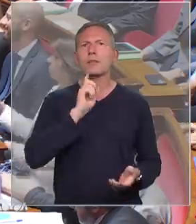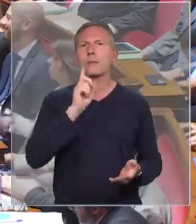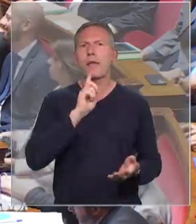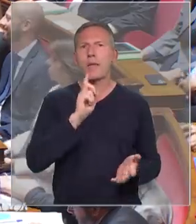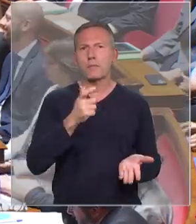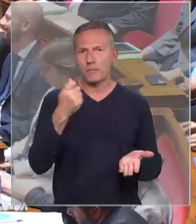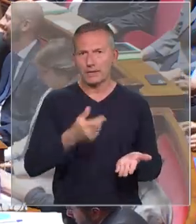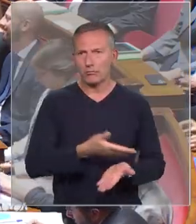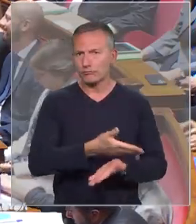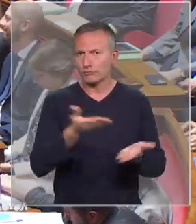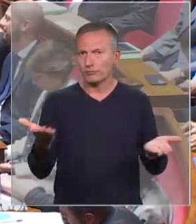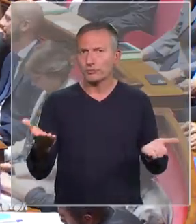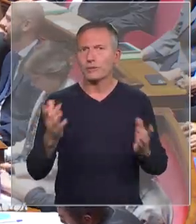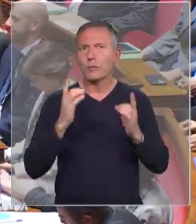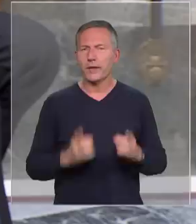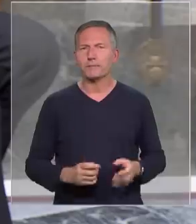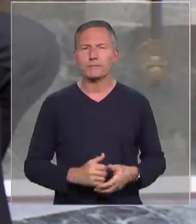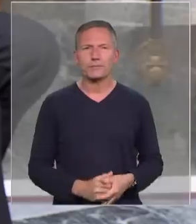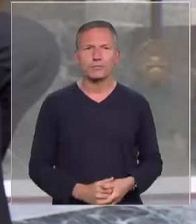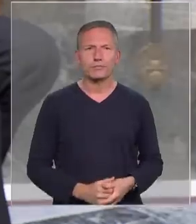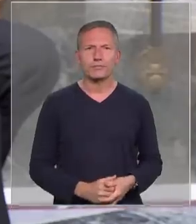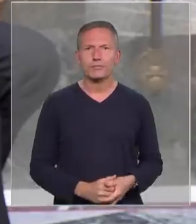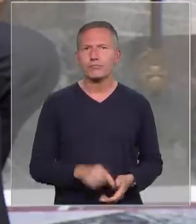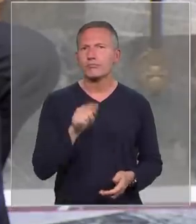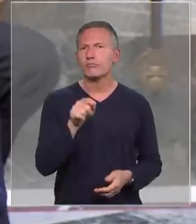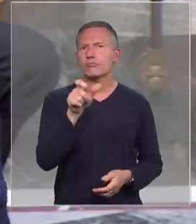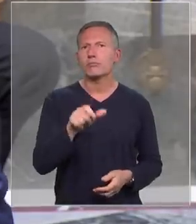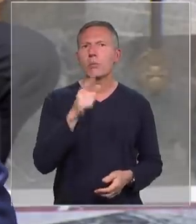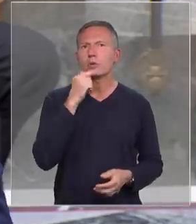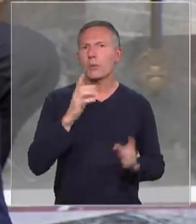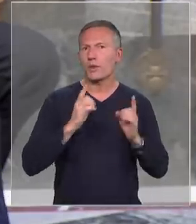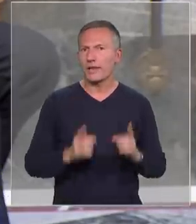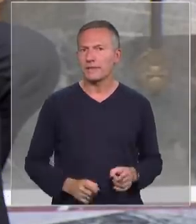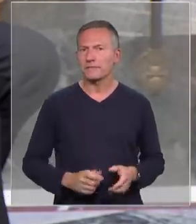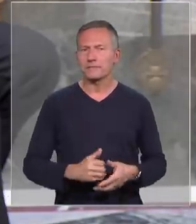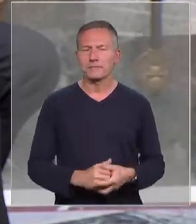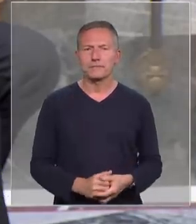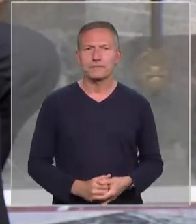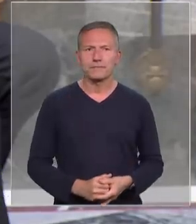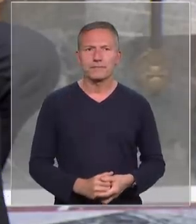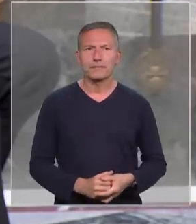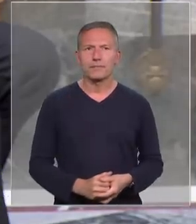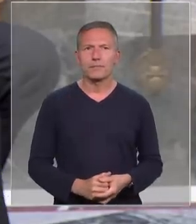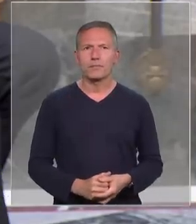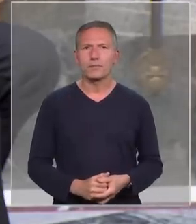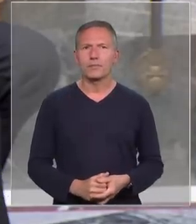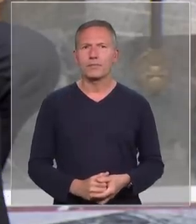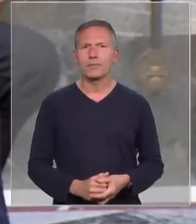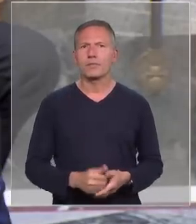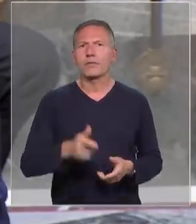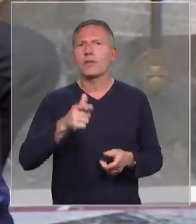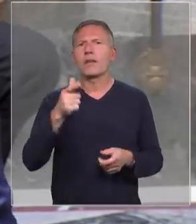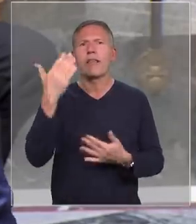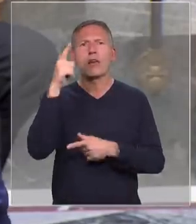Madame la Présidente, mesdames et messieurs les députés, monsieur le député Charles Sizenstuhl, une